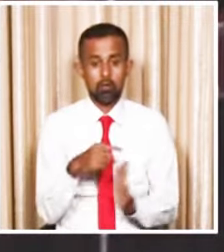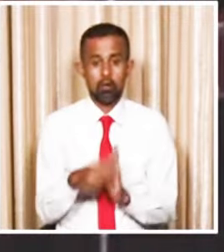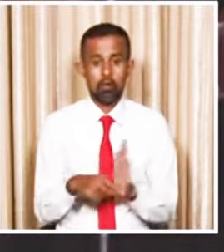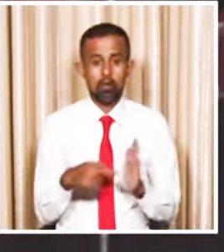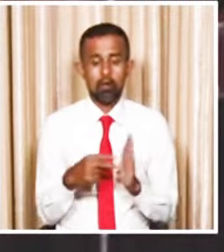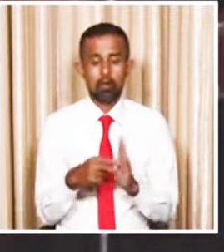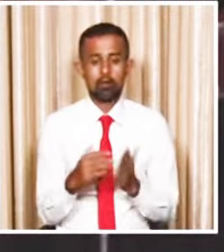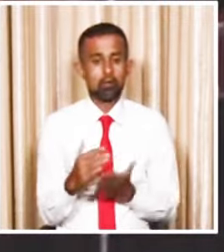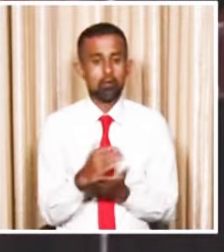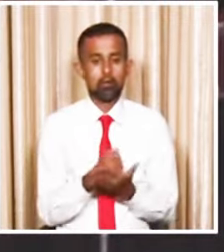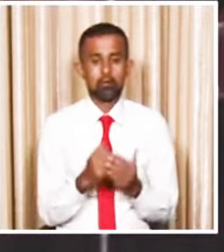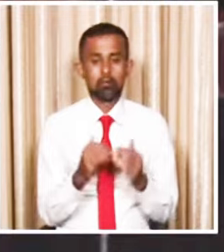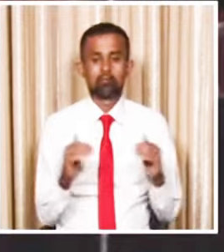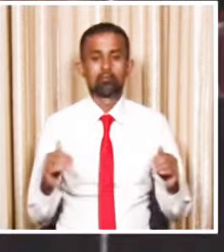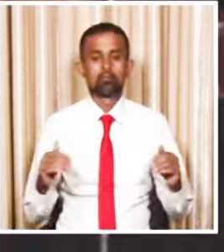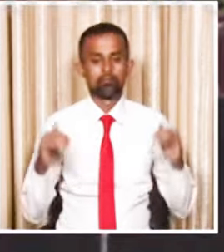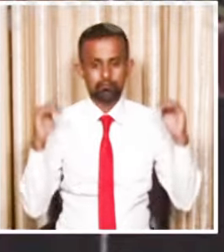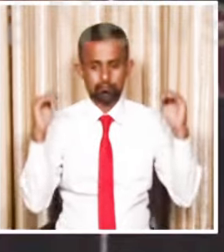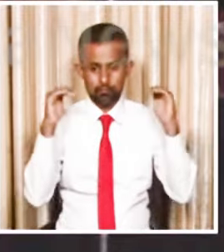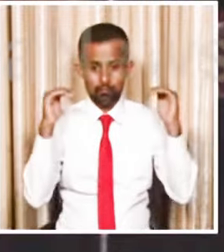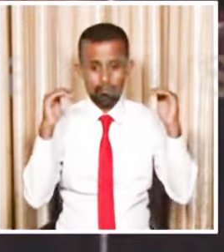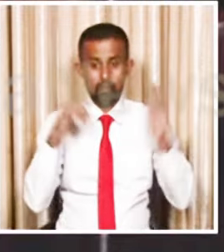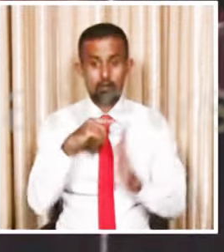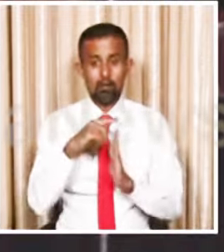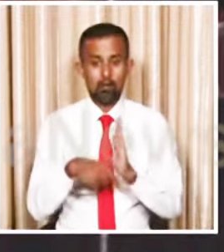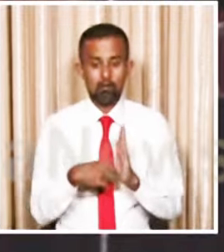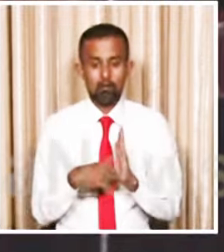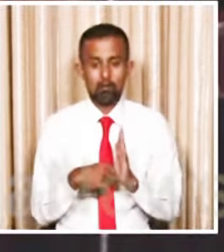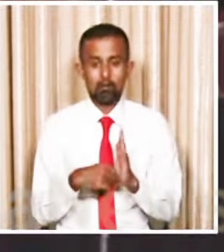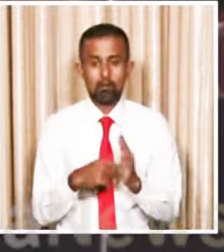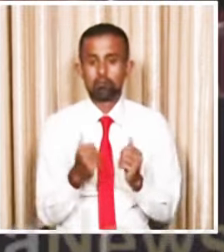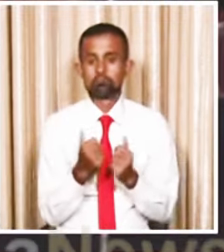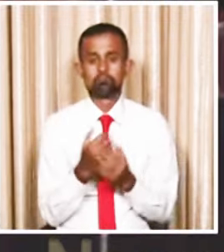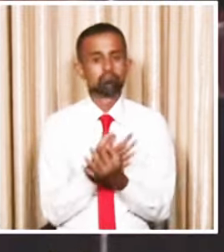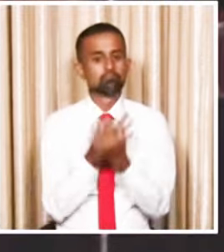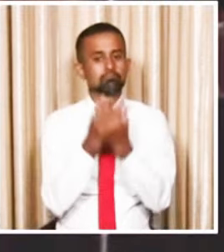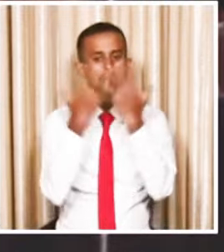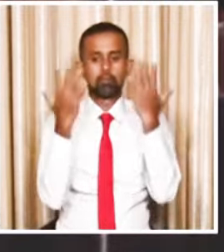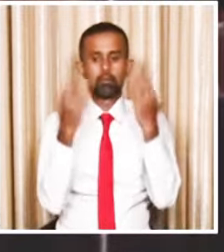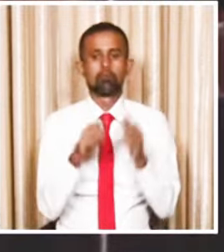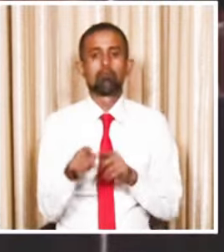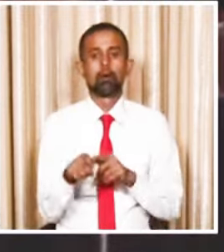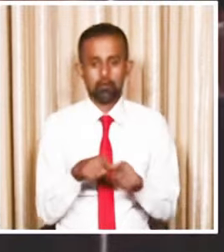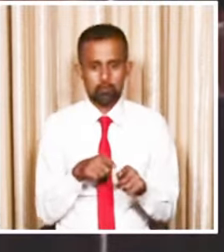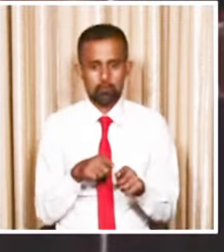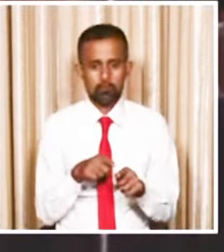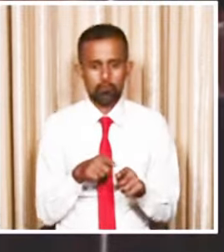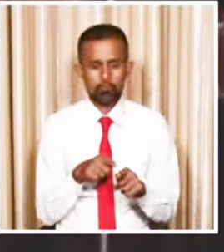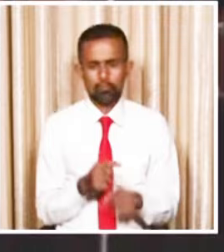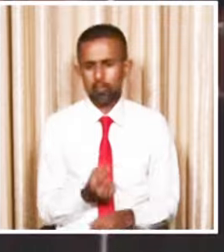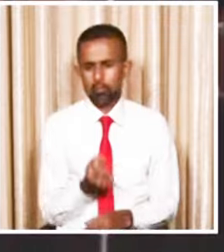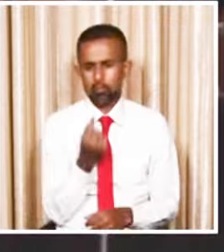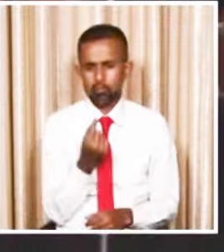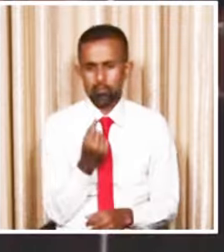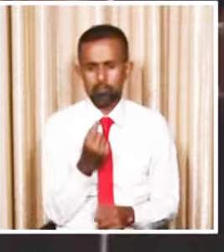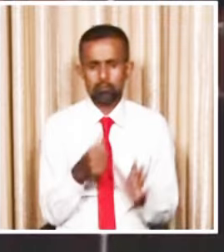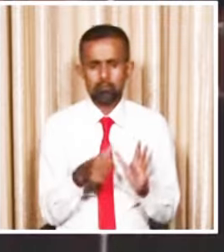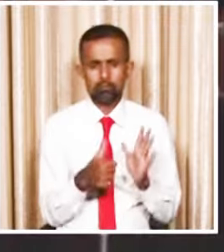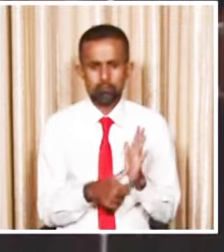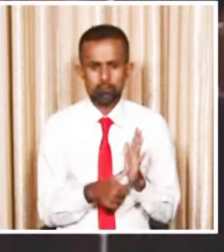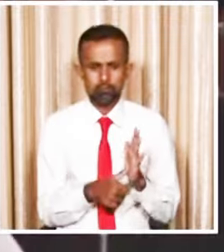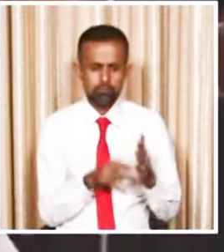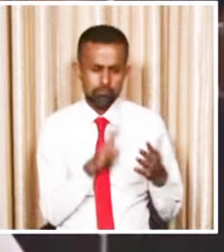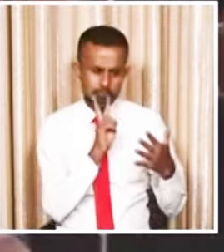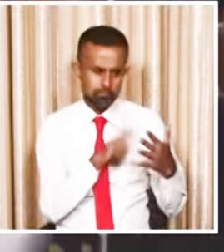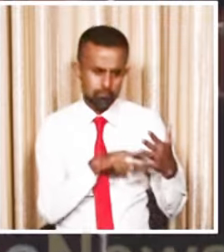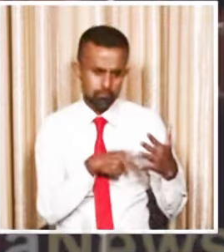ఆర్థిక సంపూర్ణ పరివర్తనేకట పత్తల రట సుఖిత ముదిత వెనువా కీల మీక పొడ్డక్ మీ పనత దిహా